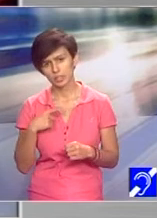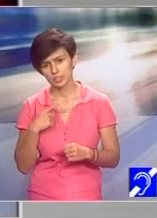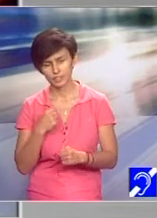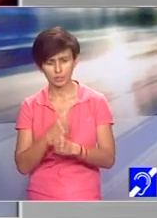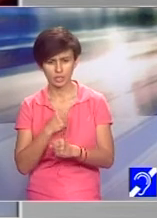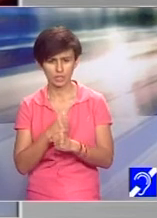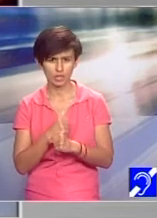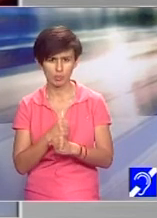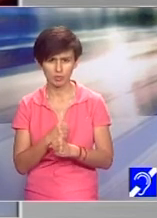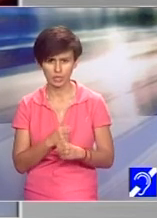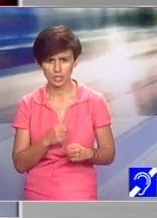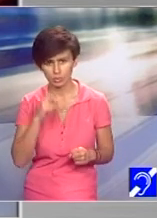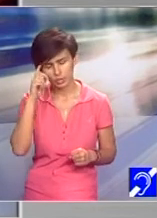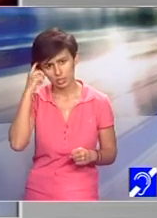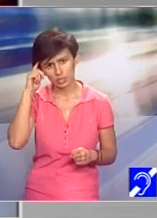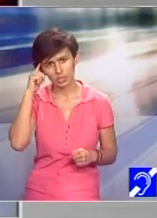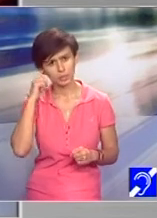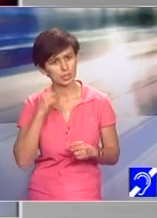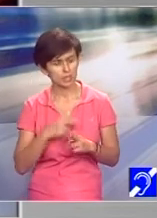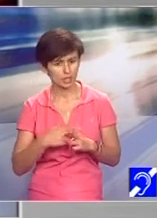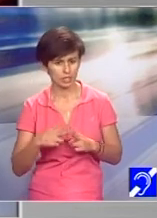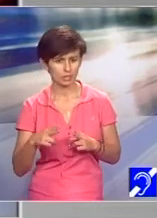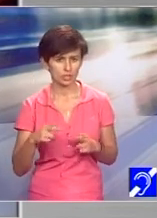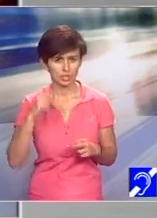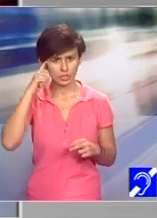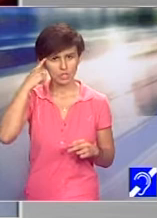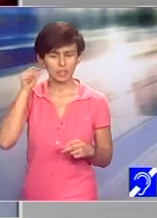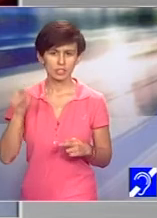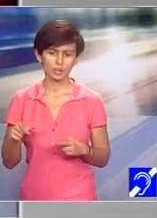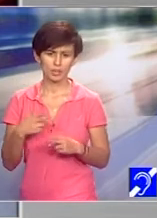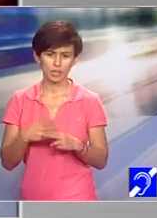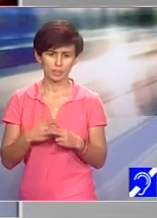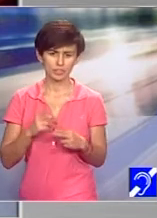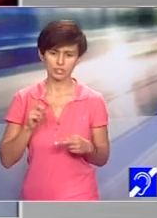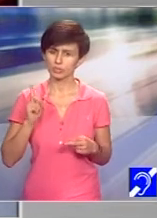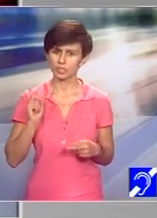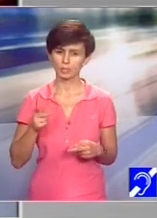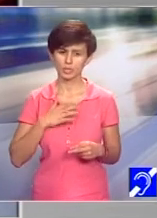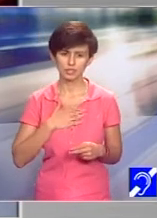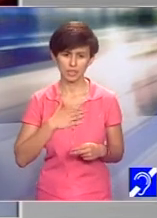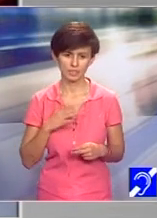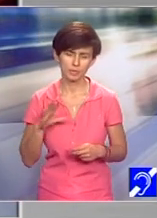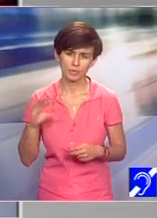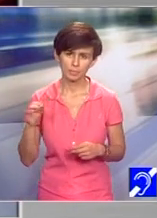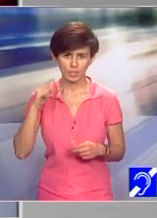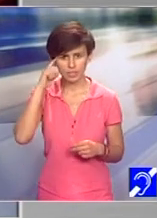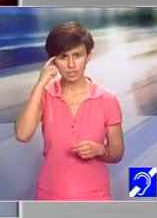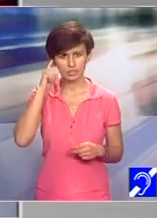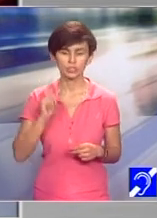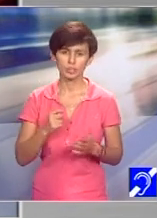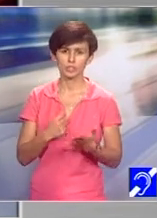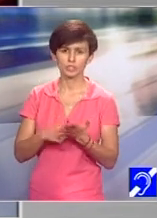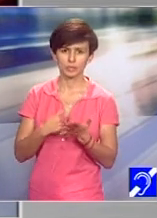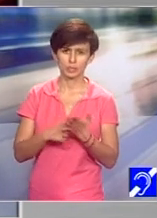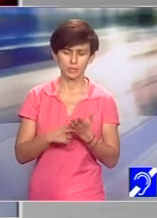mintea limpede, numai la pacient să ne gândim. Nu trebuie să avem alte gânduri. Și trebuie să fim plătiți